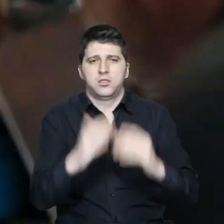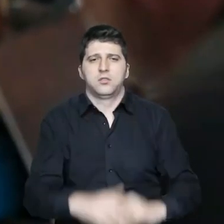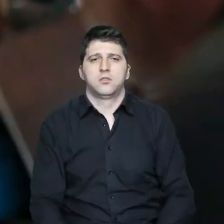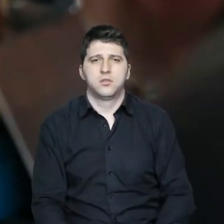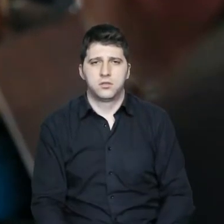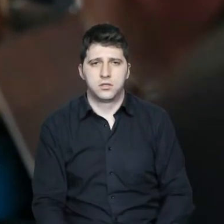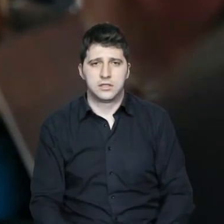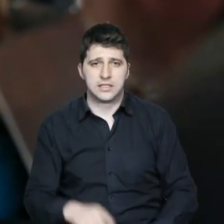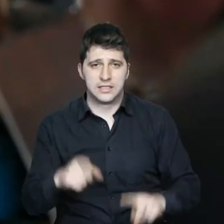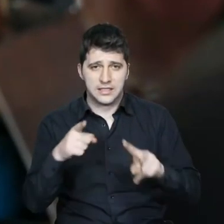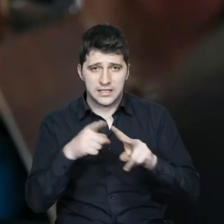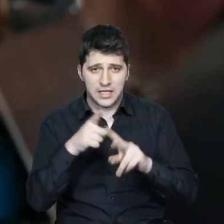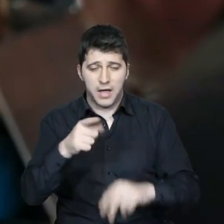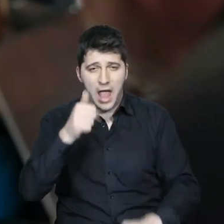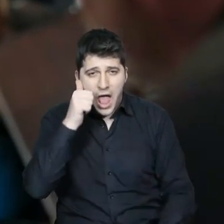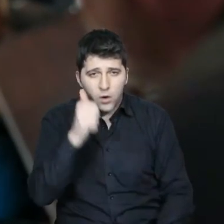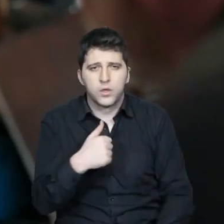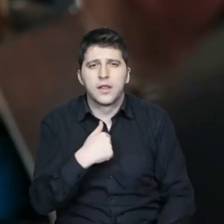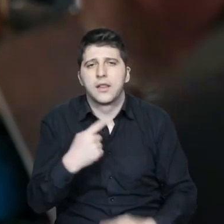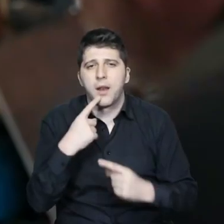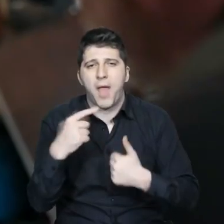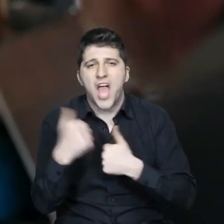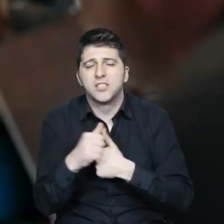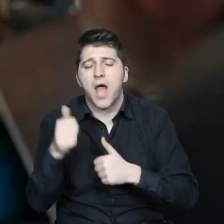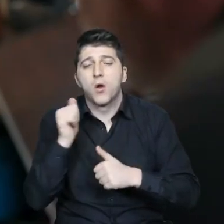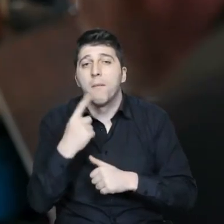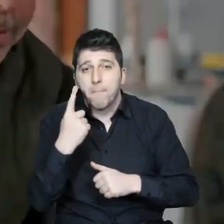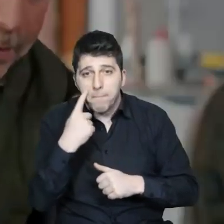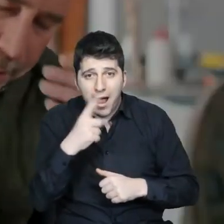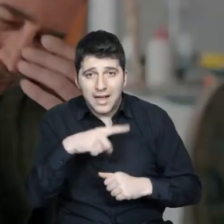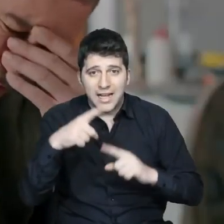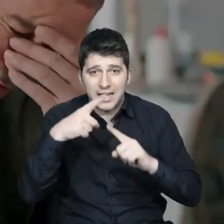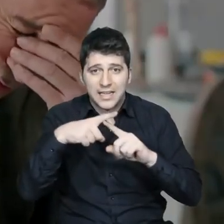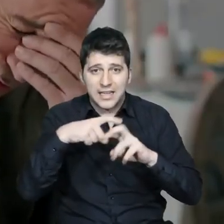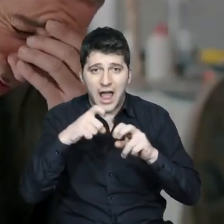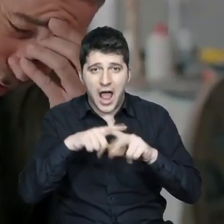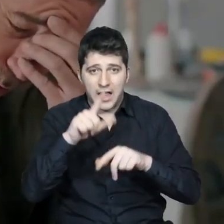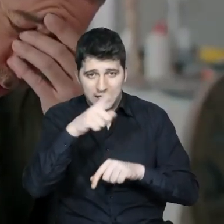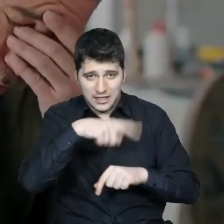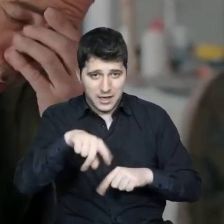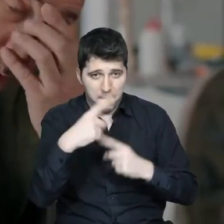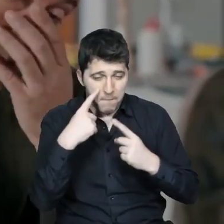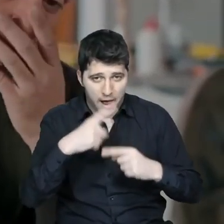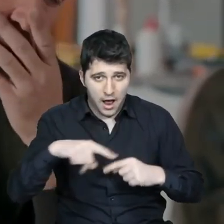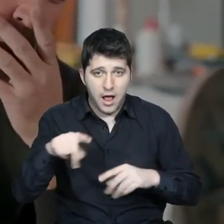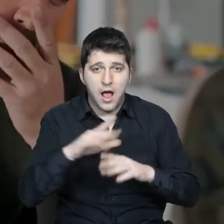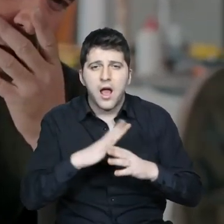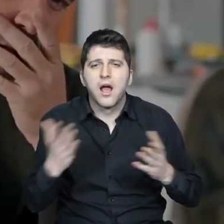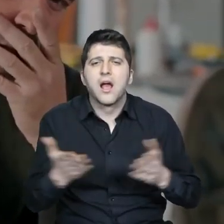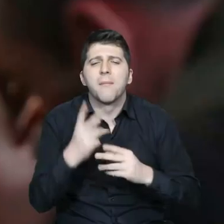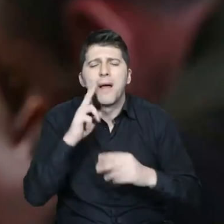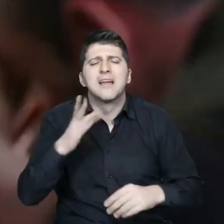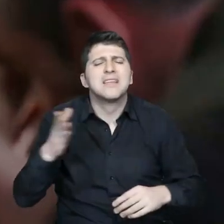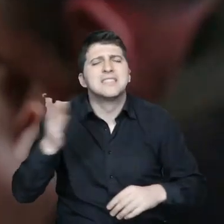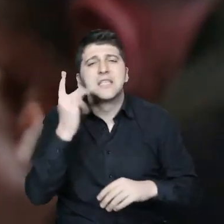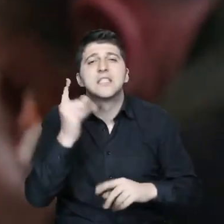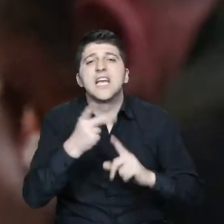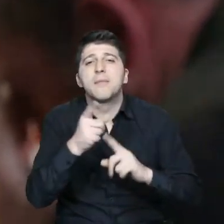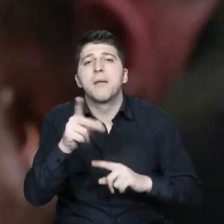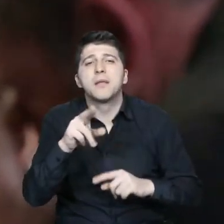Ben Nazmiye'ye de her gün derim. Derim ki bak Nazmiye derim. Şu taraklıyı gez. Ha bu taraklıyı. Ama 40 yıl, 40 yıl gez İbrahim